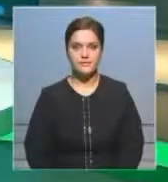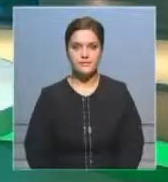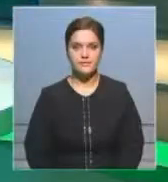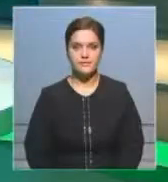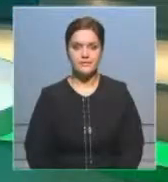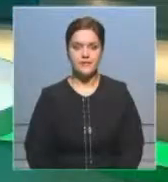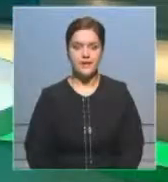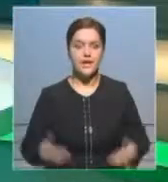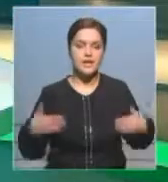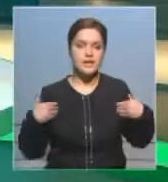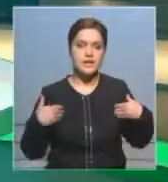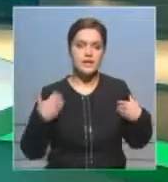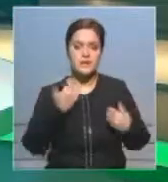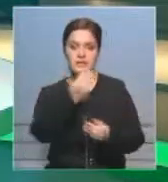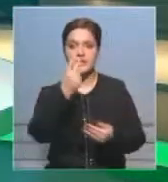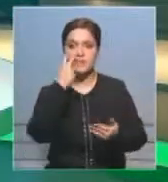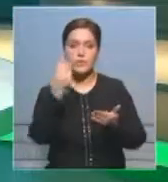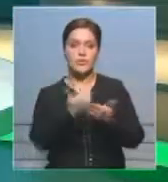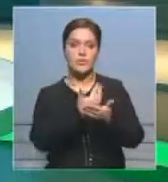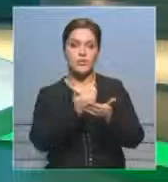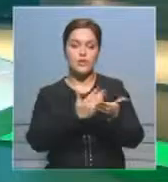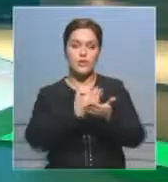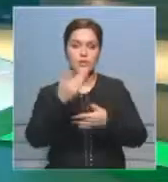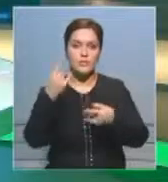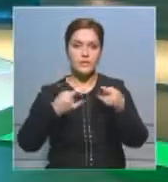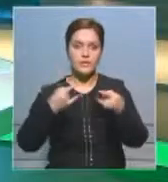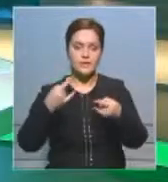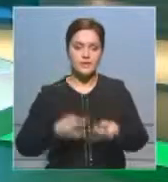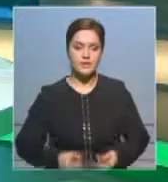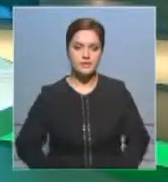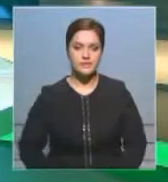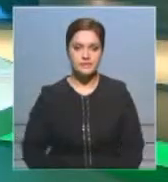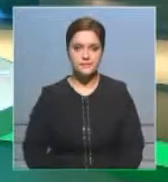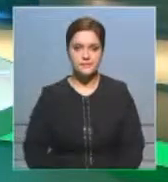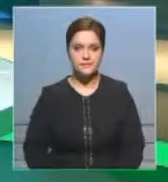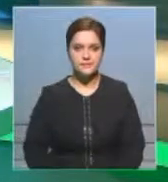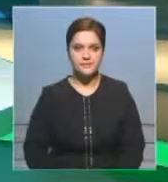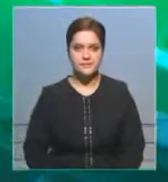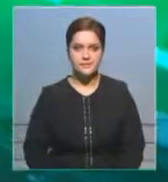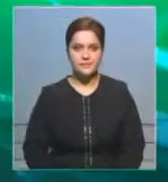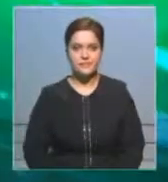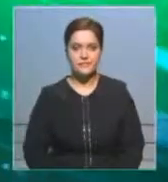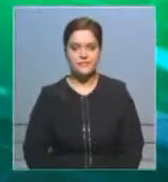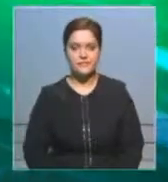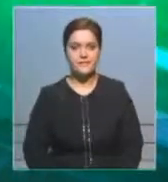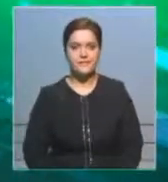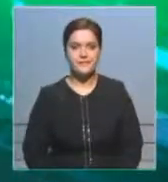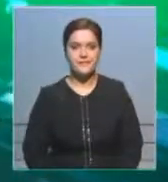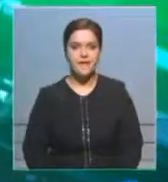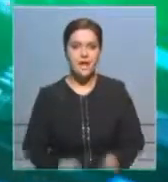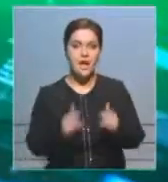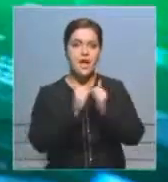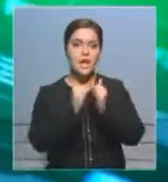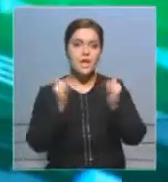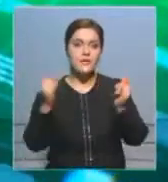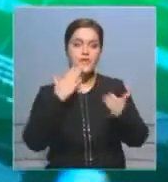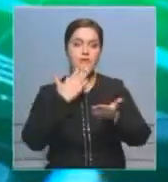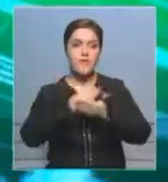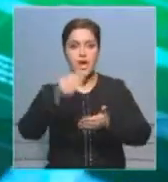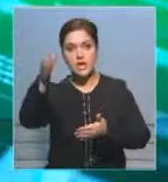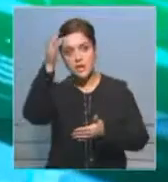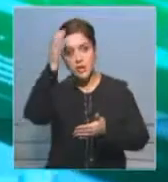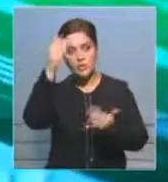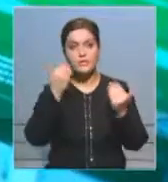здравствуйте вы смотрите новости в студии валерия гавриленко сурдоперевод victorian то нежной развитие отечественной науки